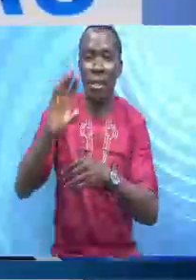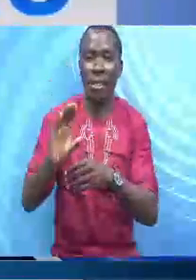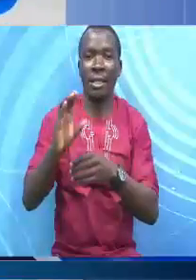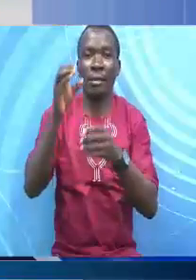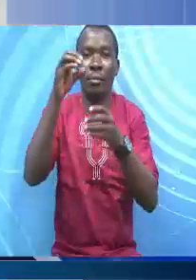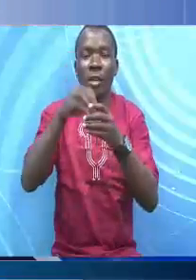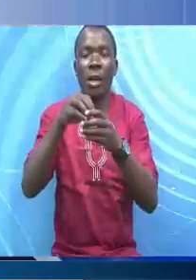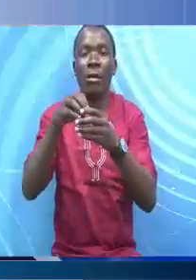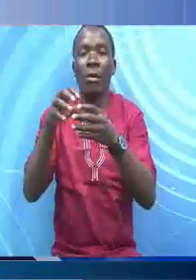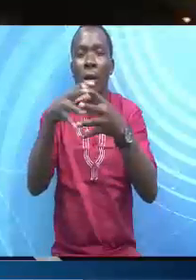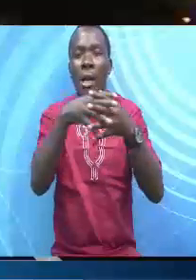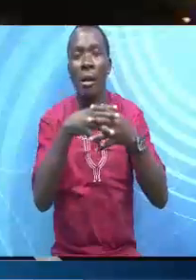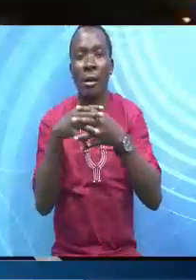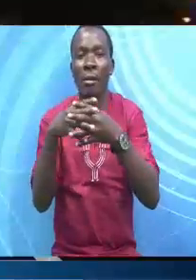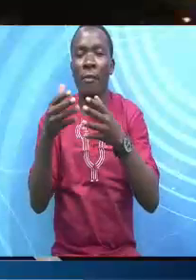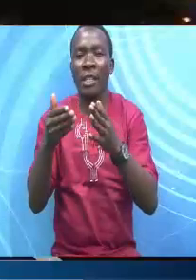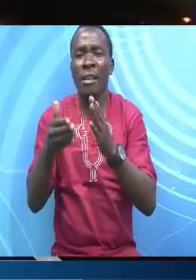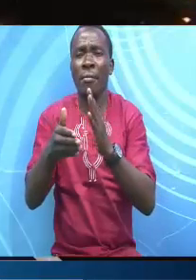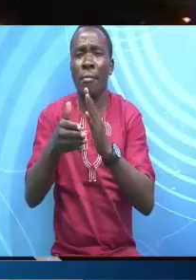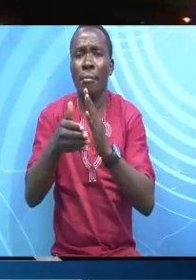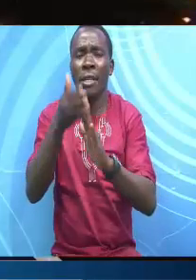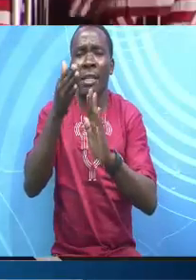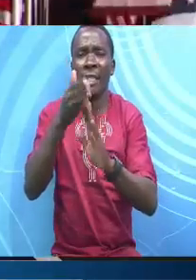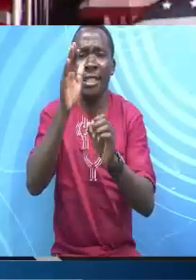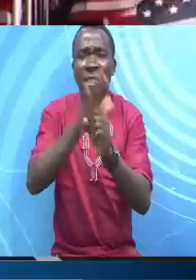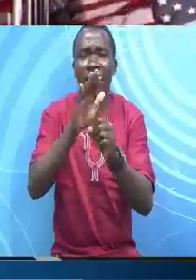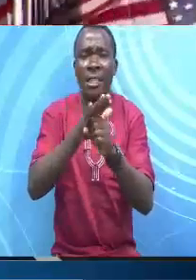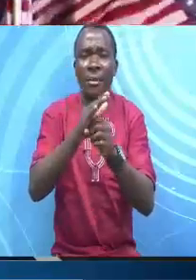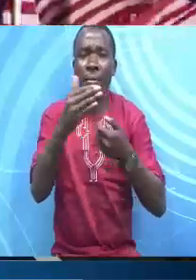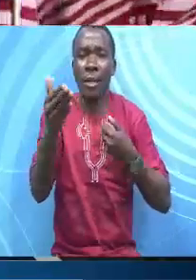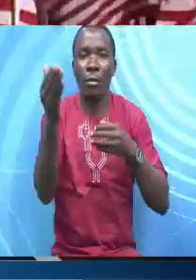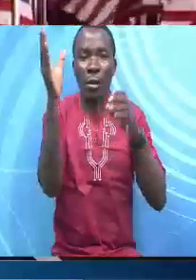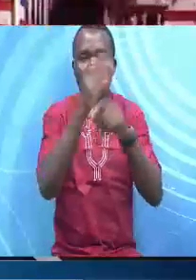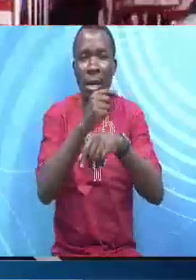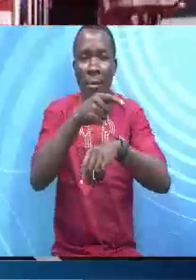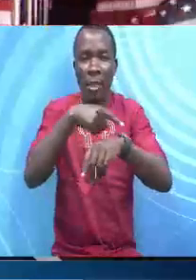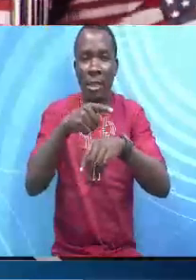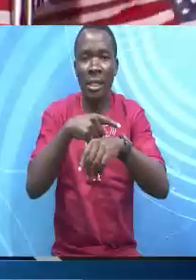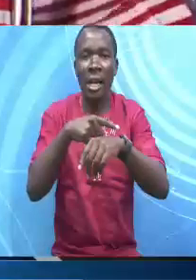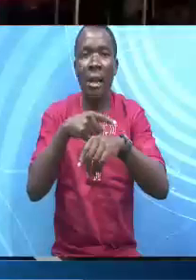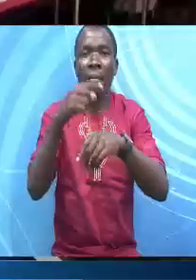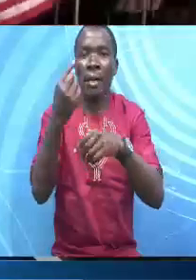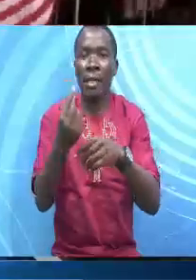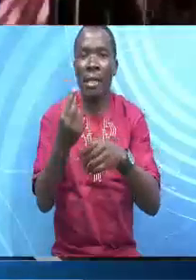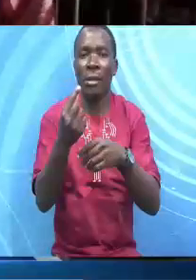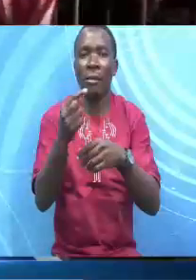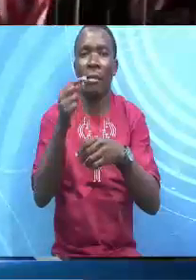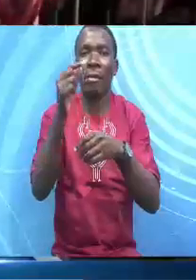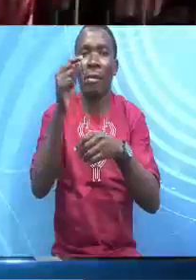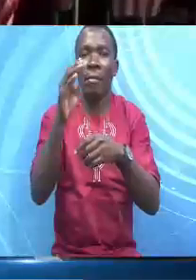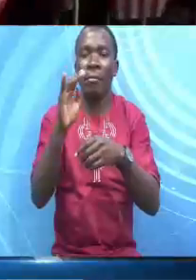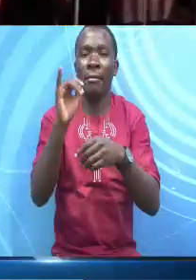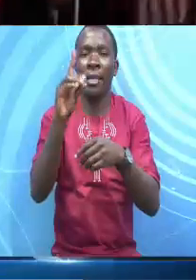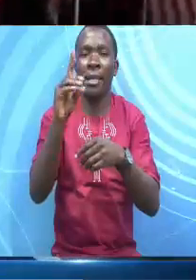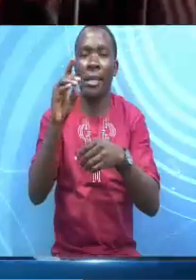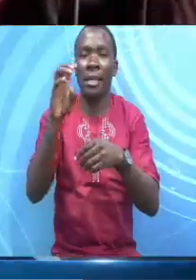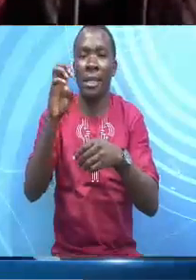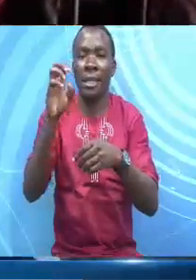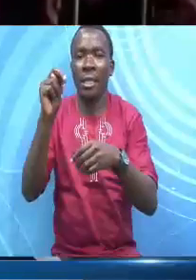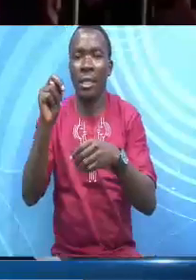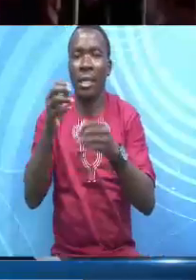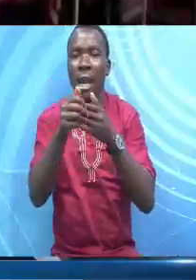Zunze Ubumwe za Amerika bari ku gitutu gikomeye mbere y'uko habura amasaha make cyane ngo Joe Biden arire kuyobora iki gihugu nyuma yaho mitwe ya benshi hakirimo